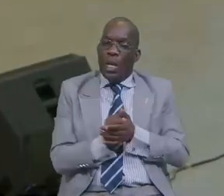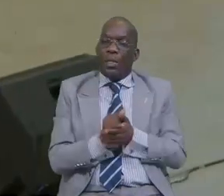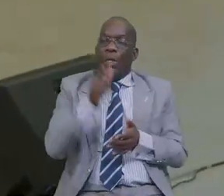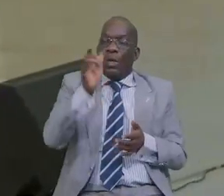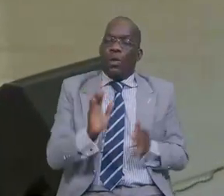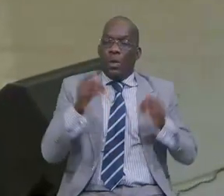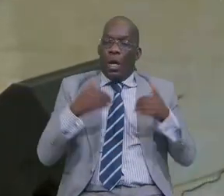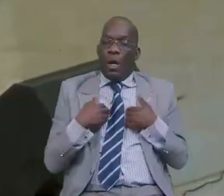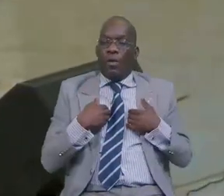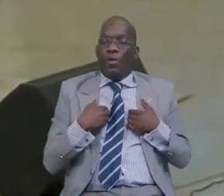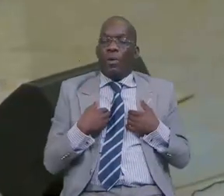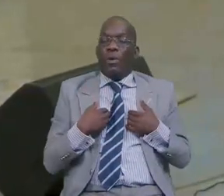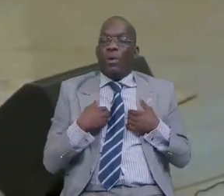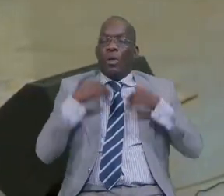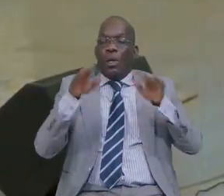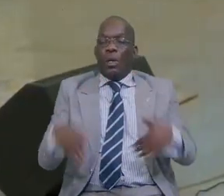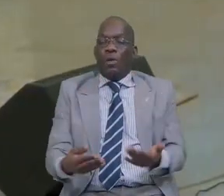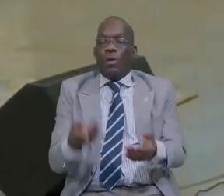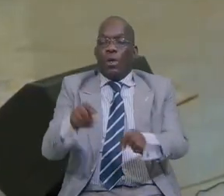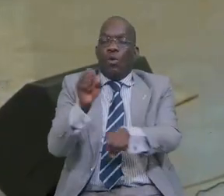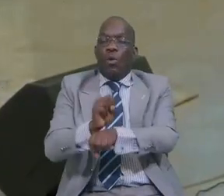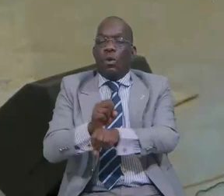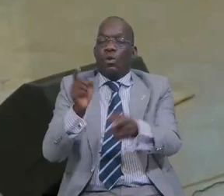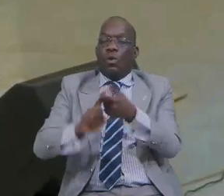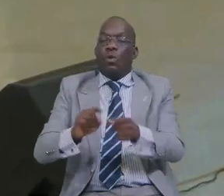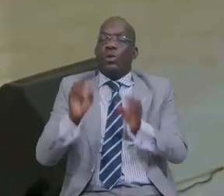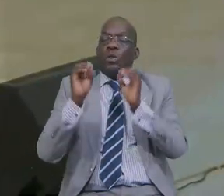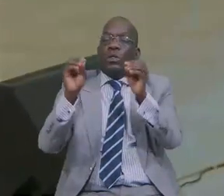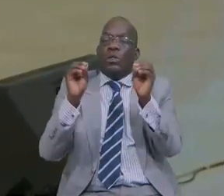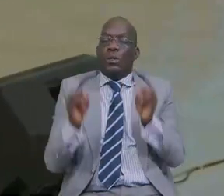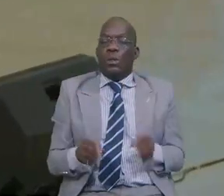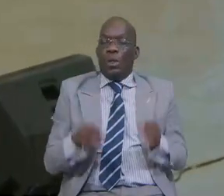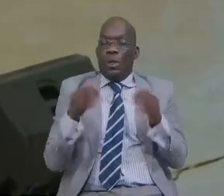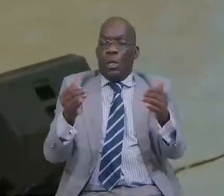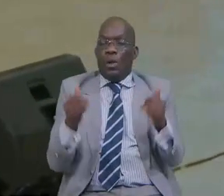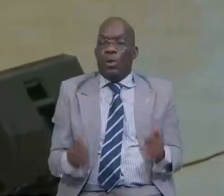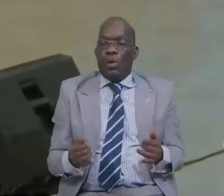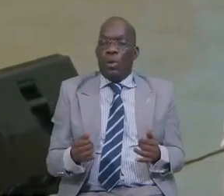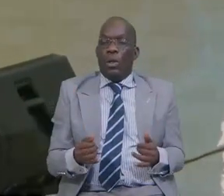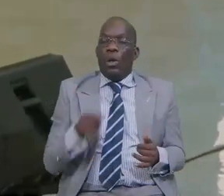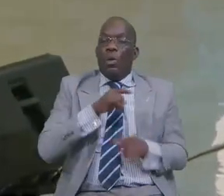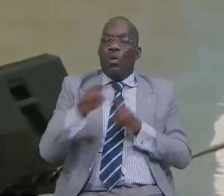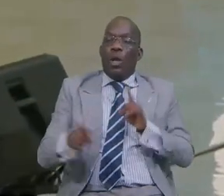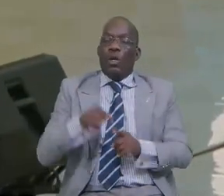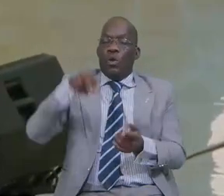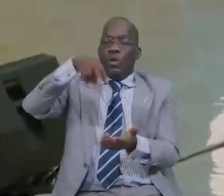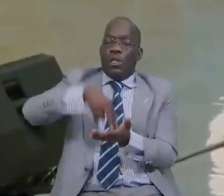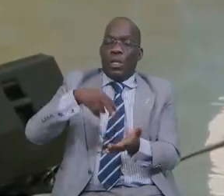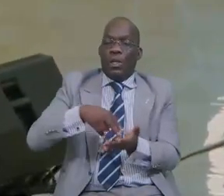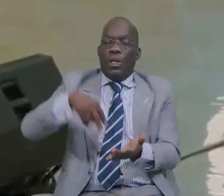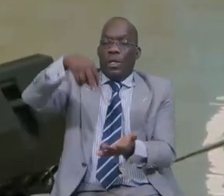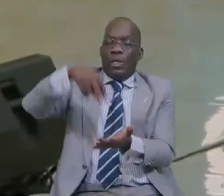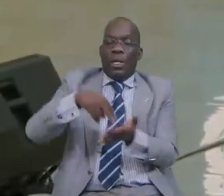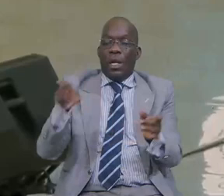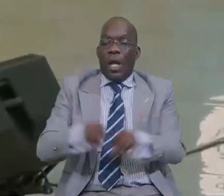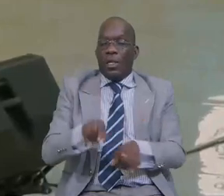a commissionné de nous enseigner. Quand tu te tiens comme un